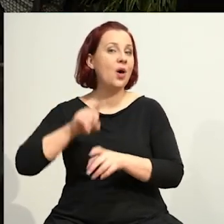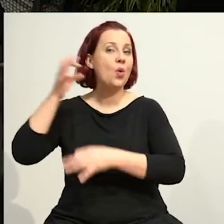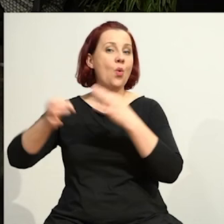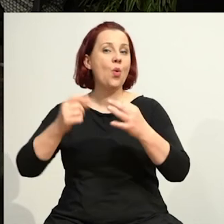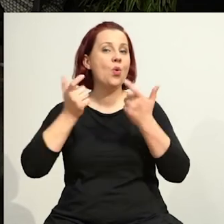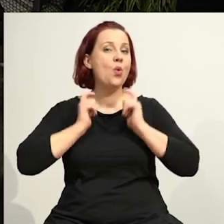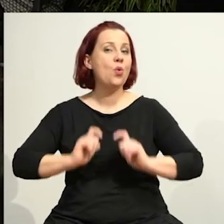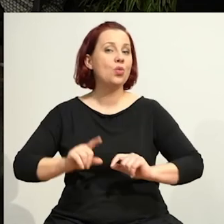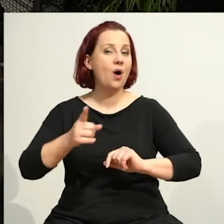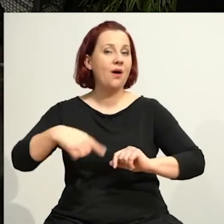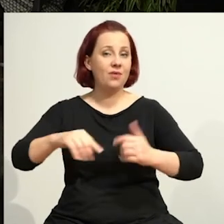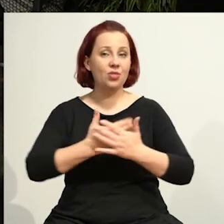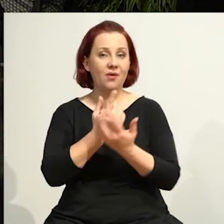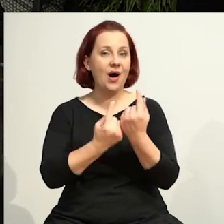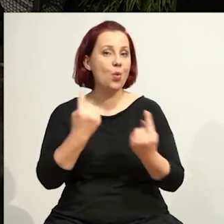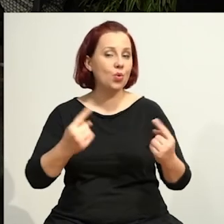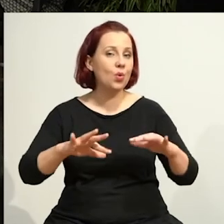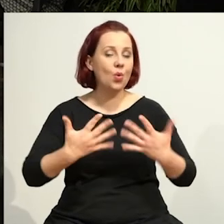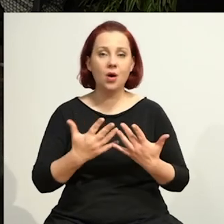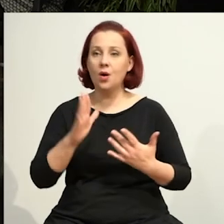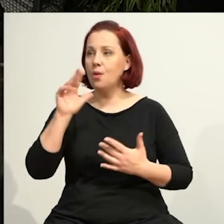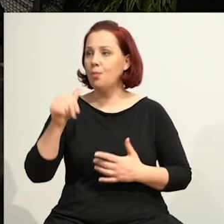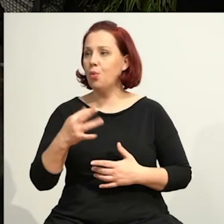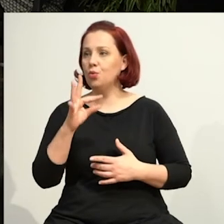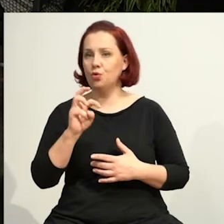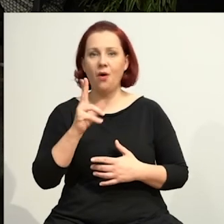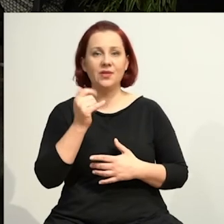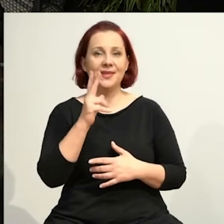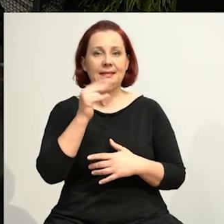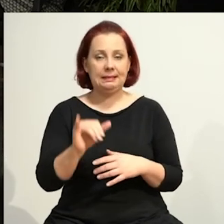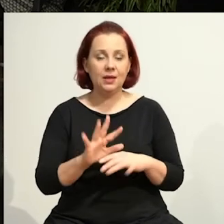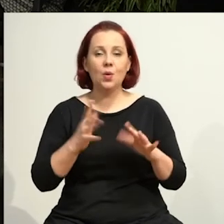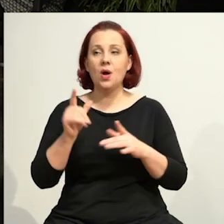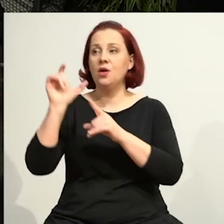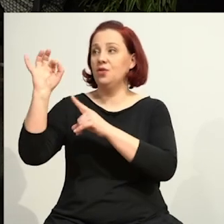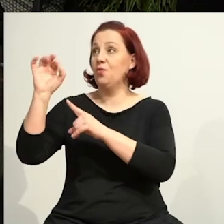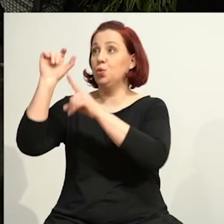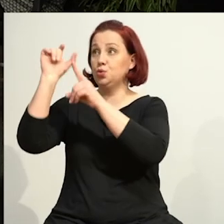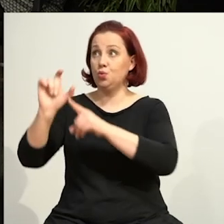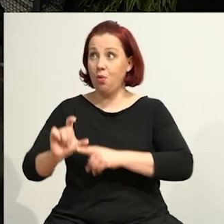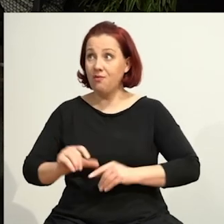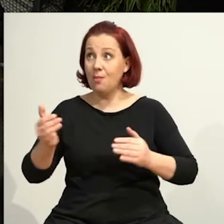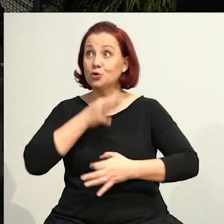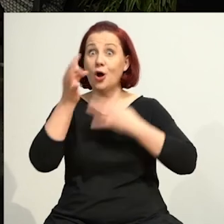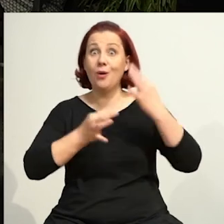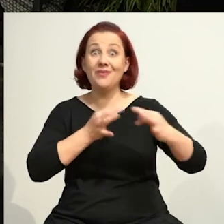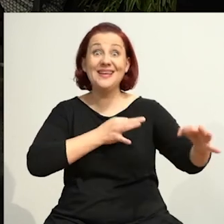Ludowego Prawdatu z Nowej Huty, czyli Buntowniki. Słowami Norwida da się opowiedzieć historię Nowej